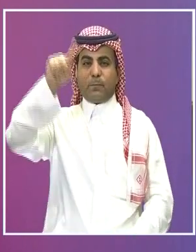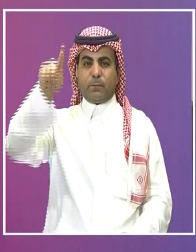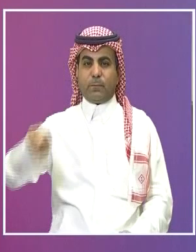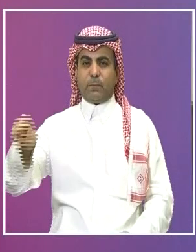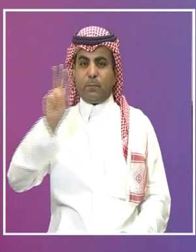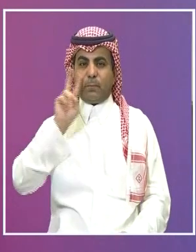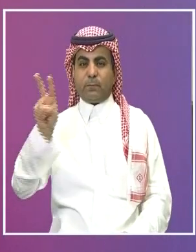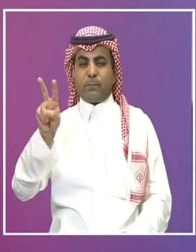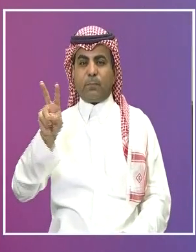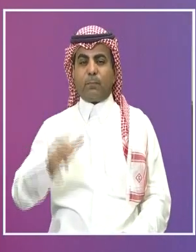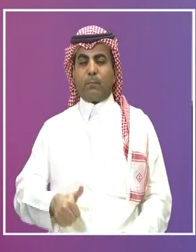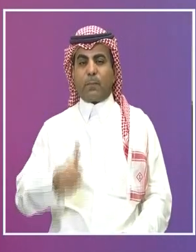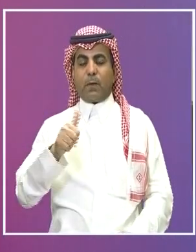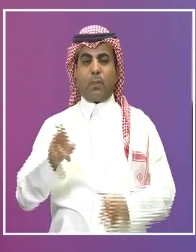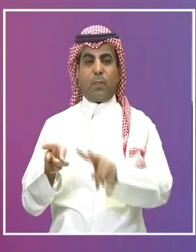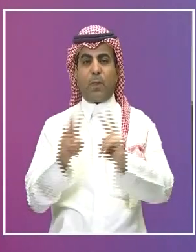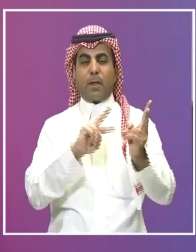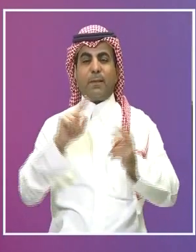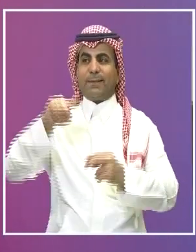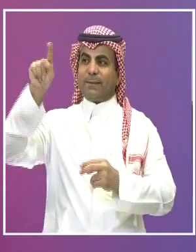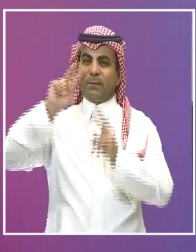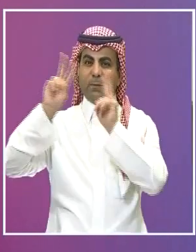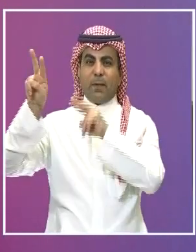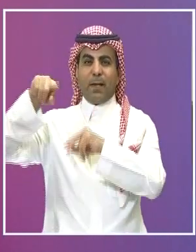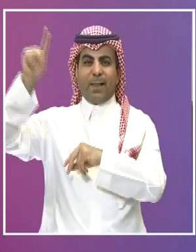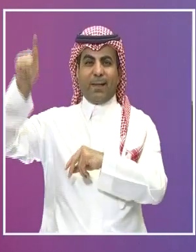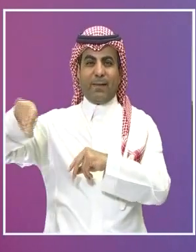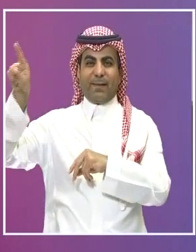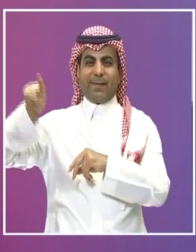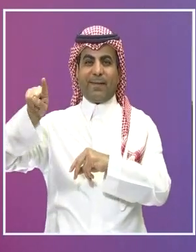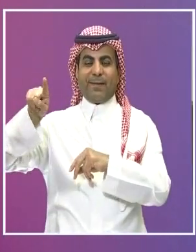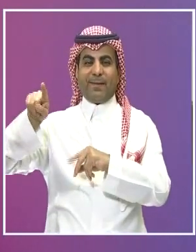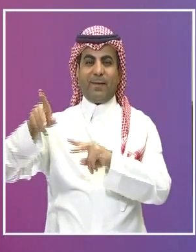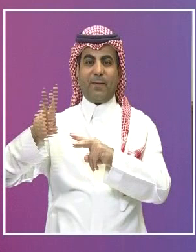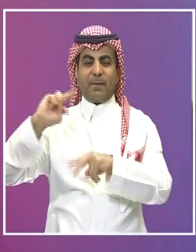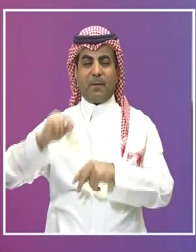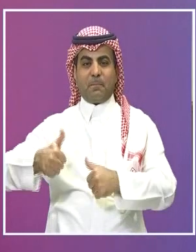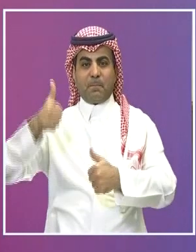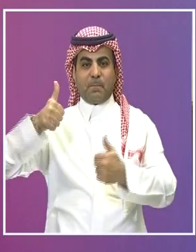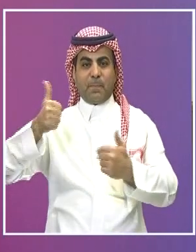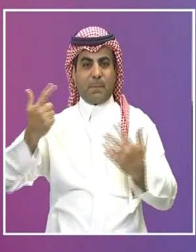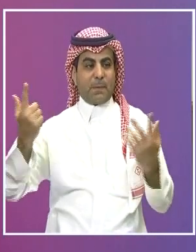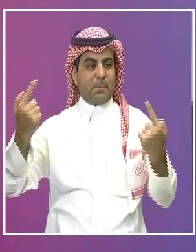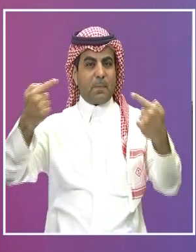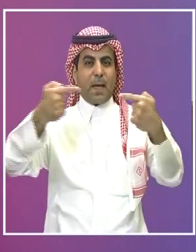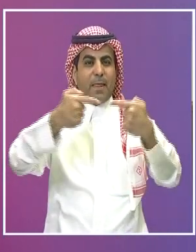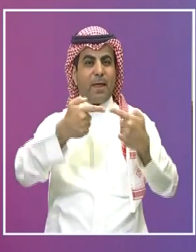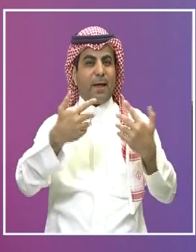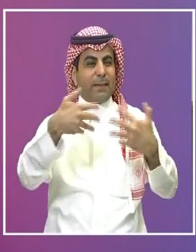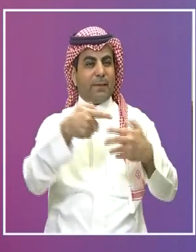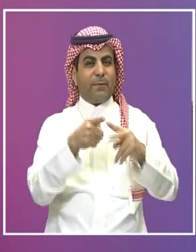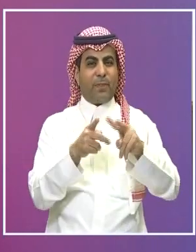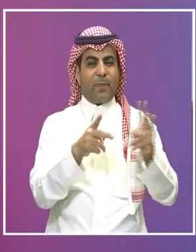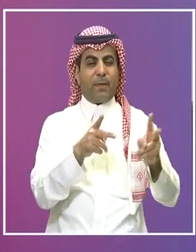الحال هل تعضدها مؤشرات أخرى؟ هل هذه المنحنيات تنسجم مع بقية المؤشرات الأخرى في